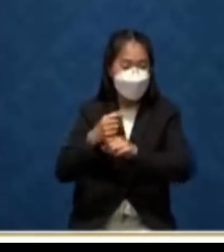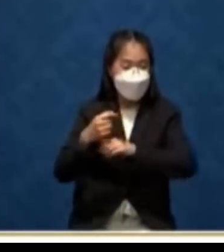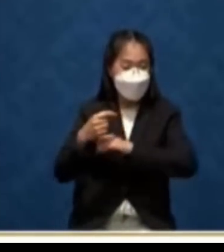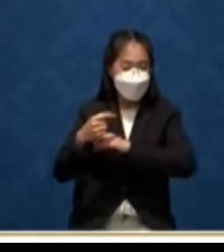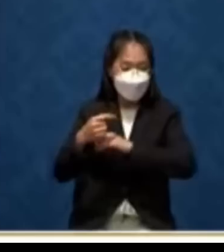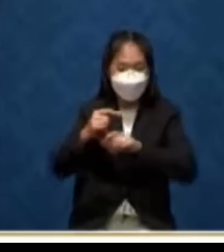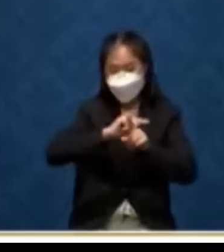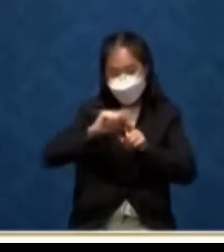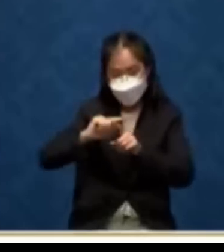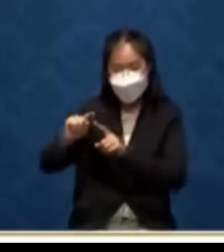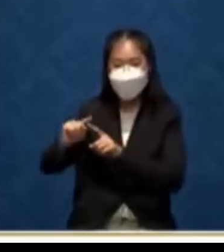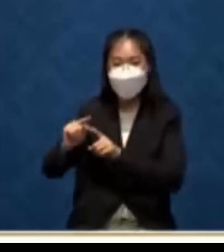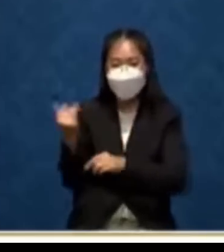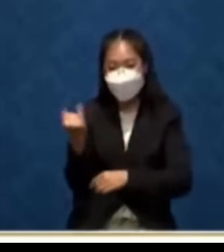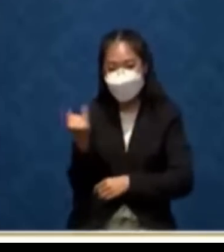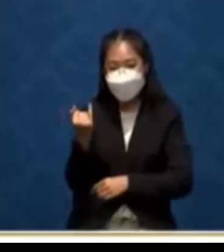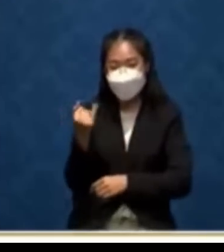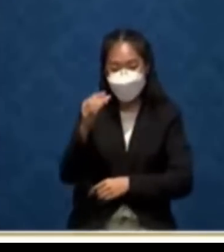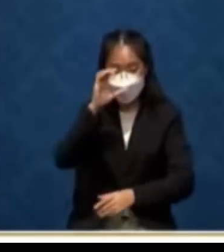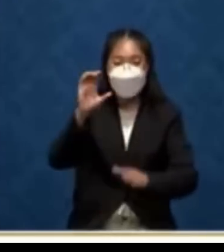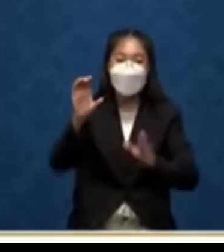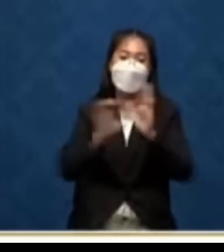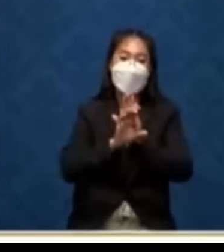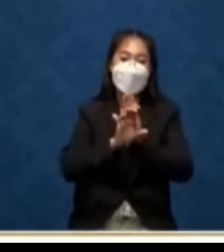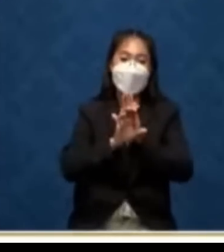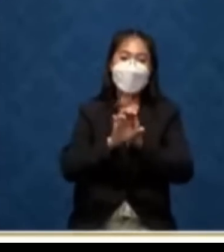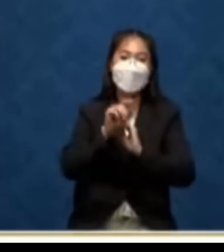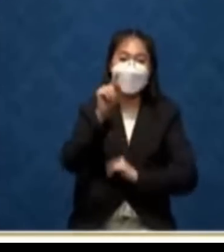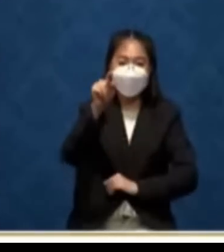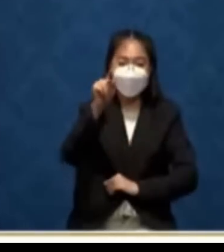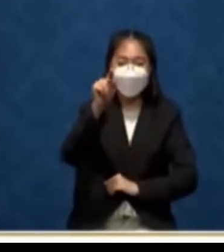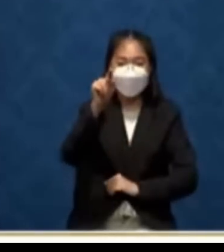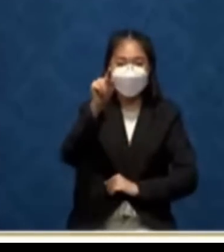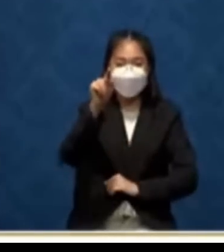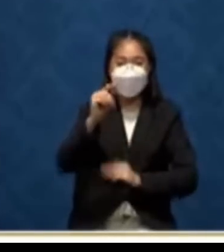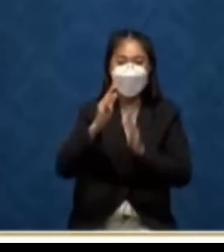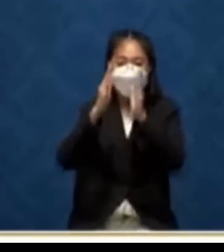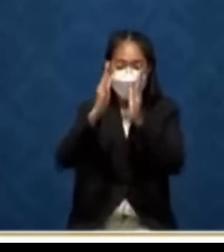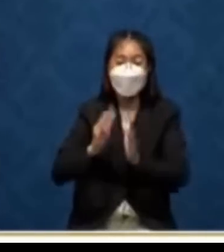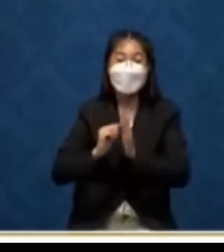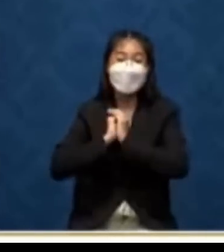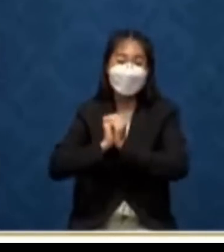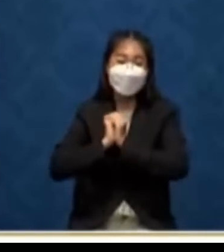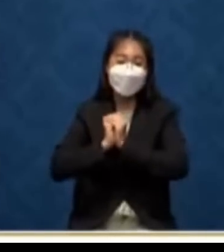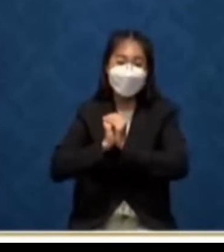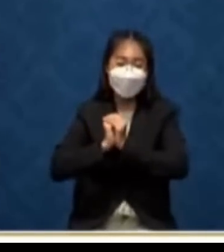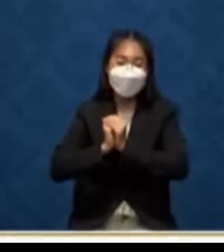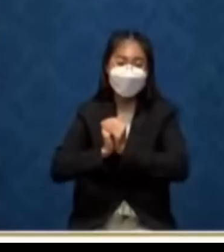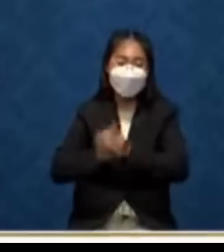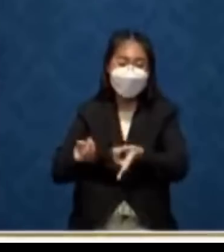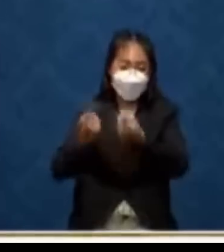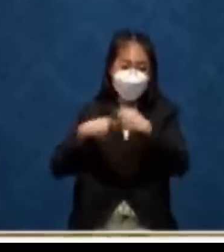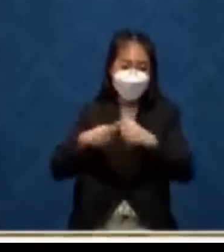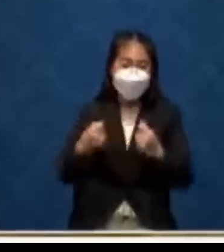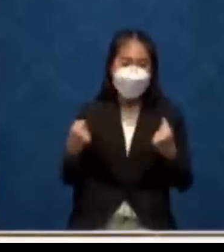าพนี้ครับในภาพคือหลินหลงครับจีนเทาอีกคนหนึ่งที่เคยแต่งชุดทหารย